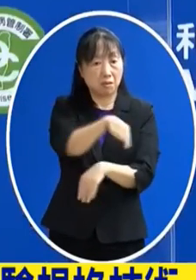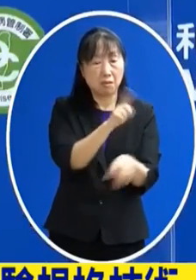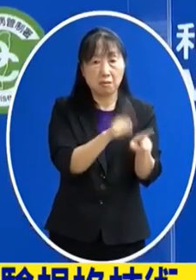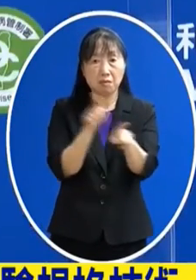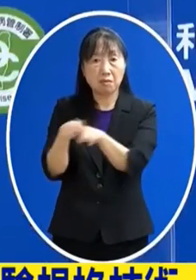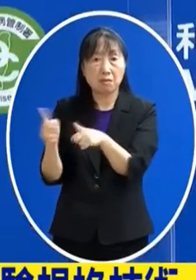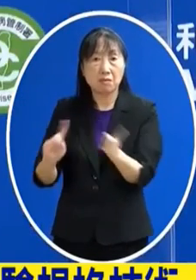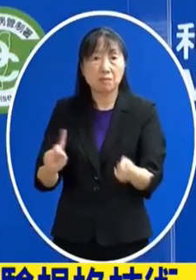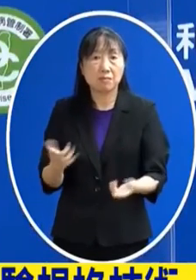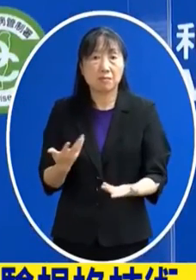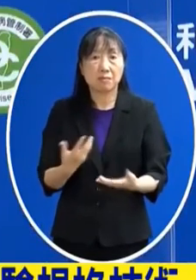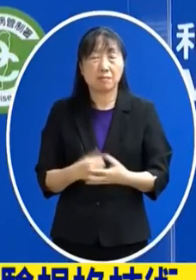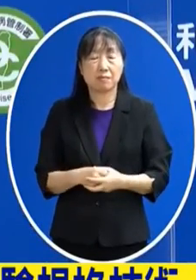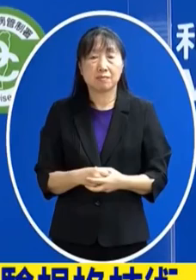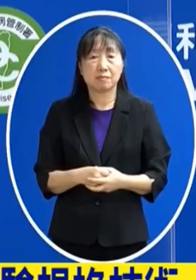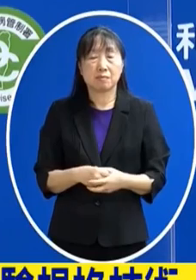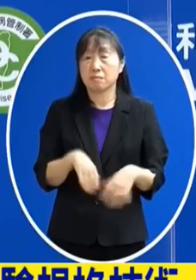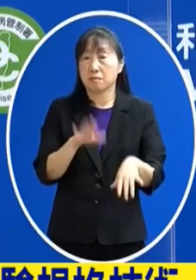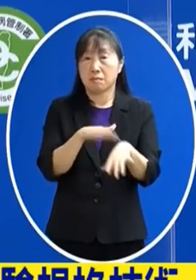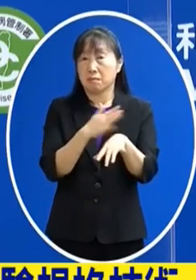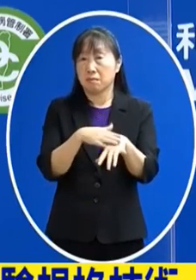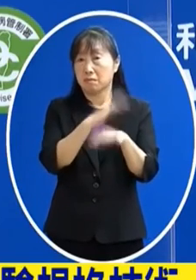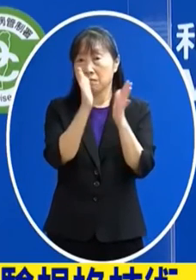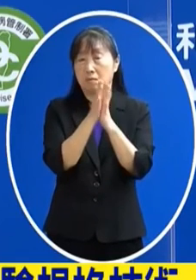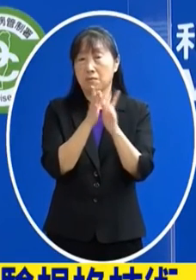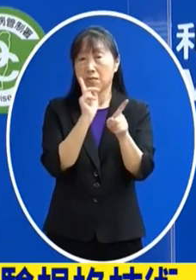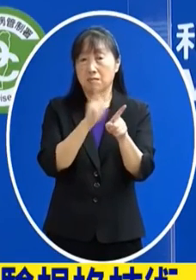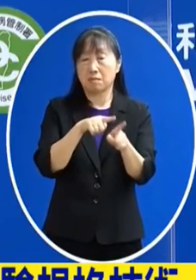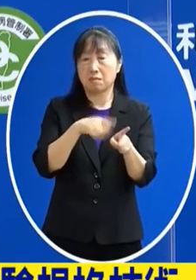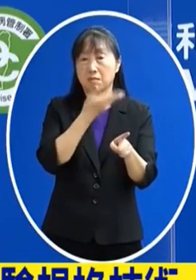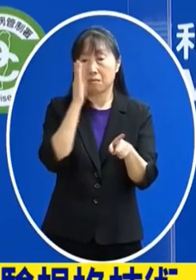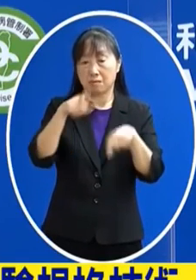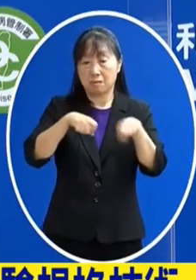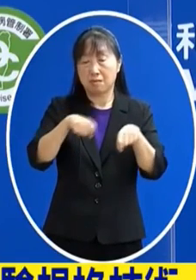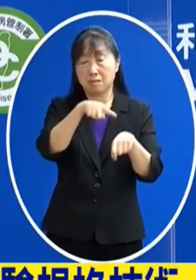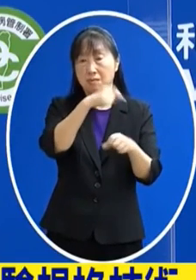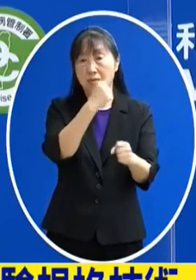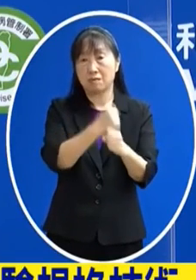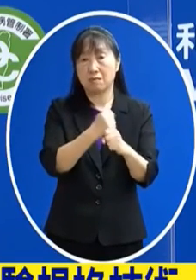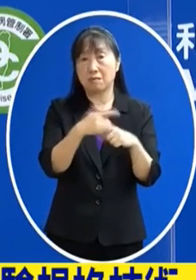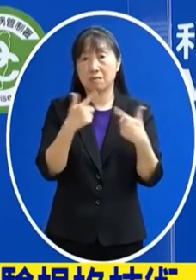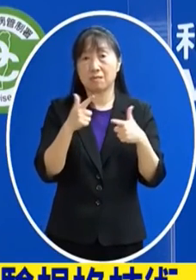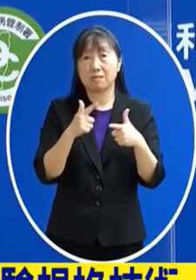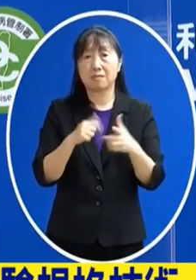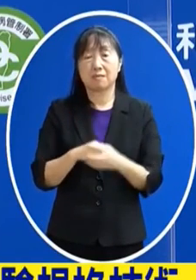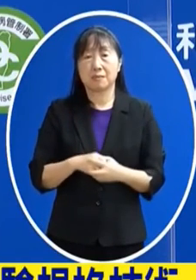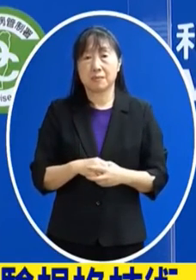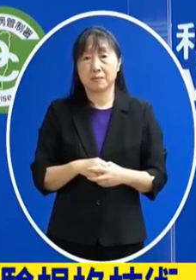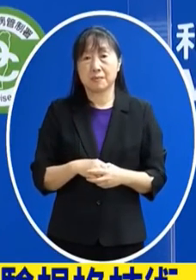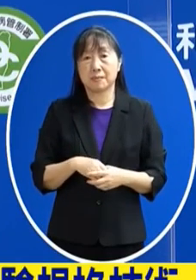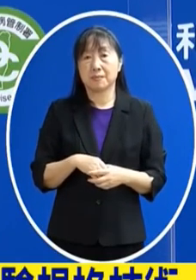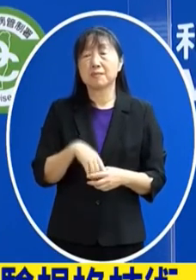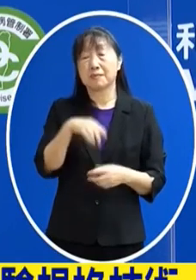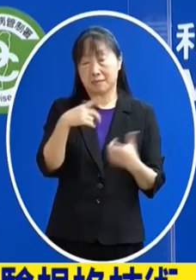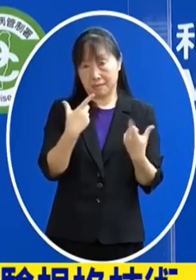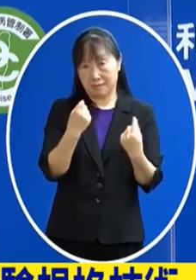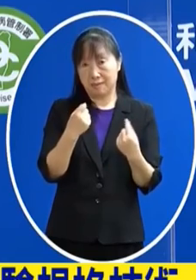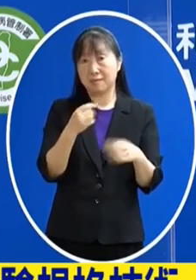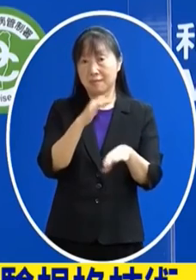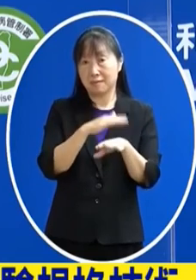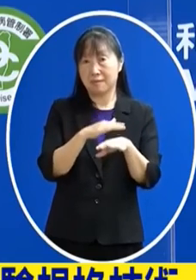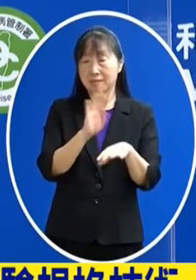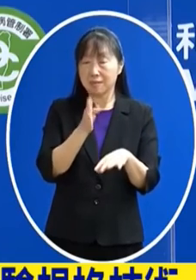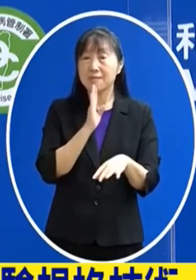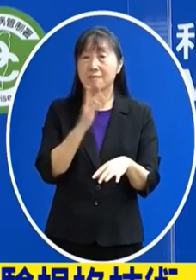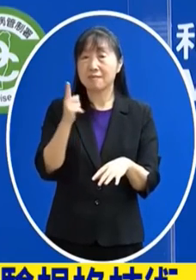说，应该这样讲，不会完全照着泡泡了。好，那当然就是说还是，但是还是会比原来要